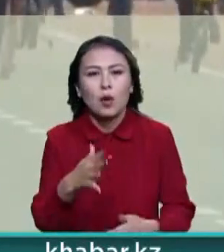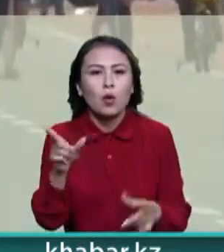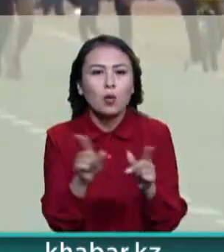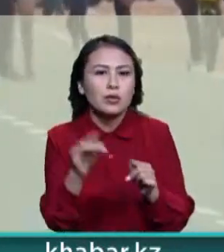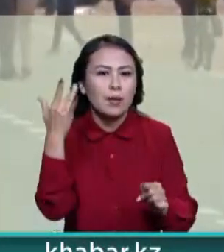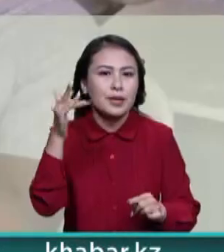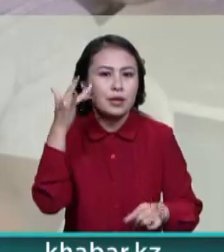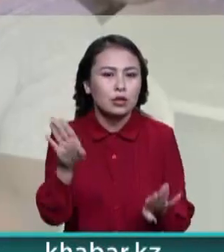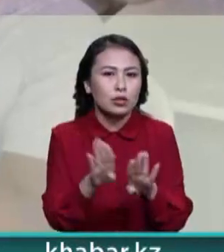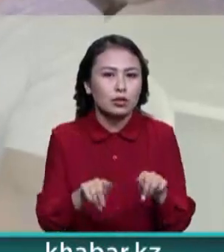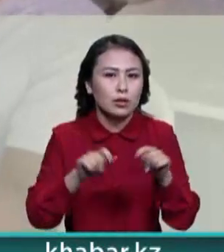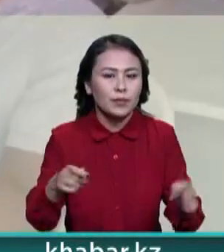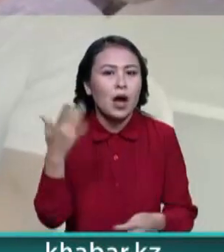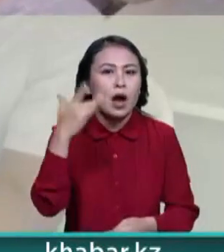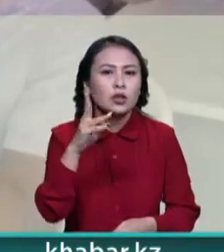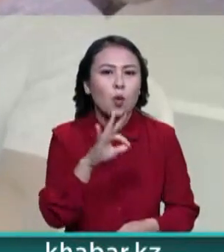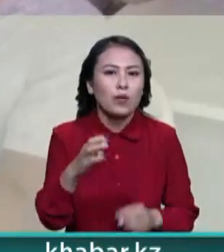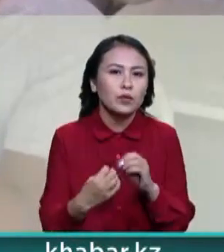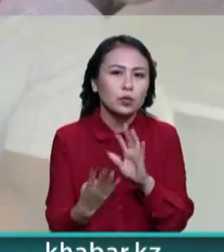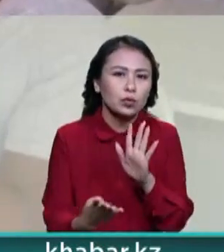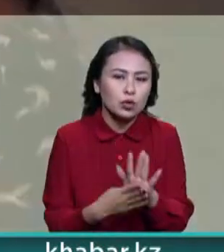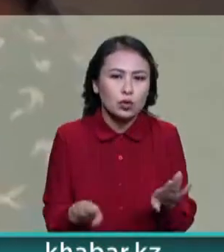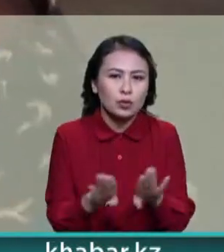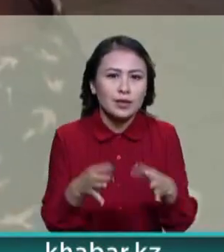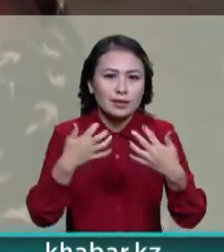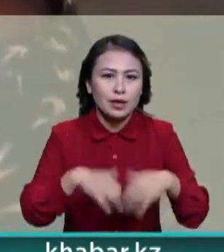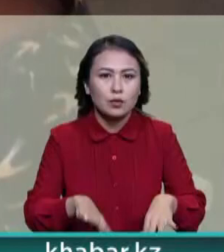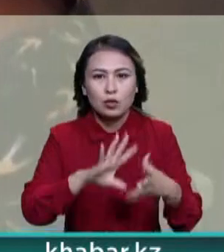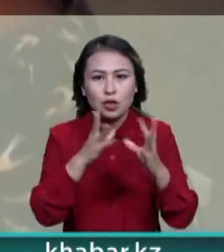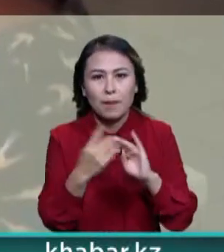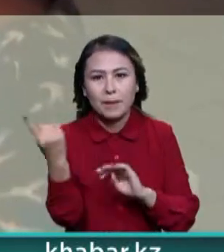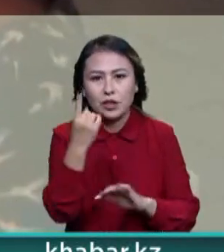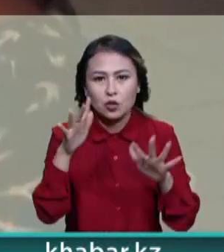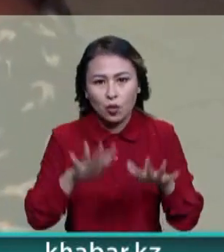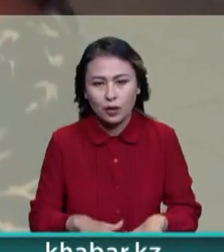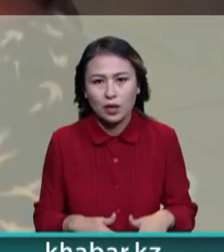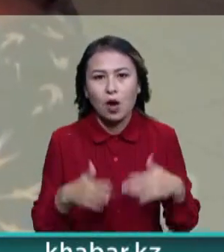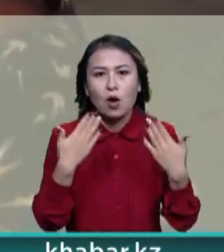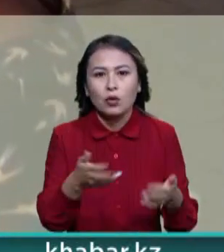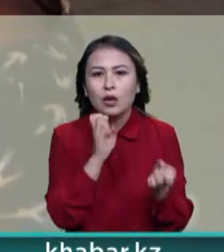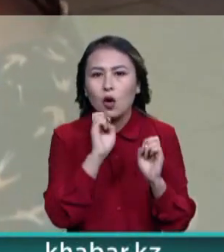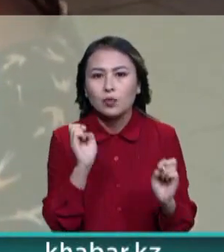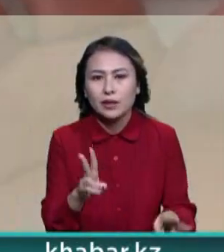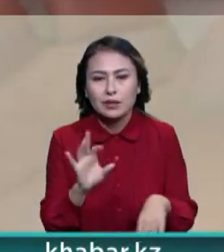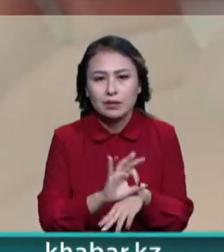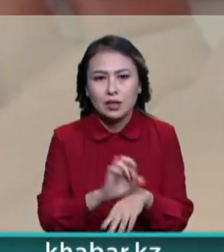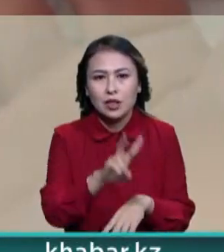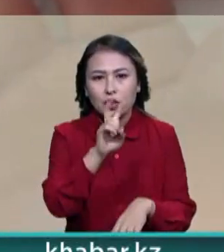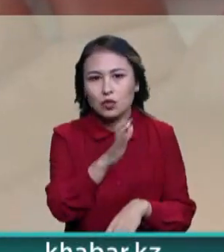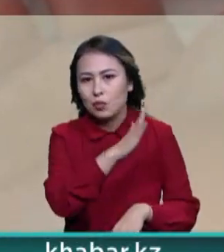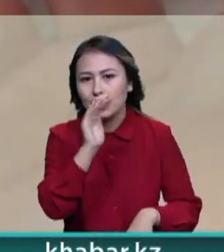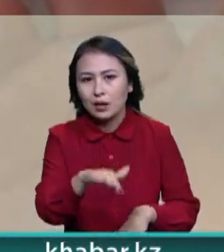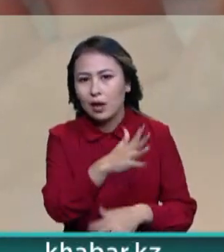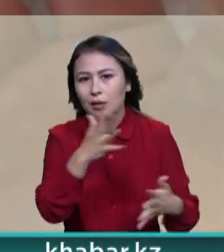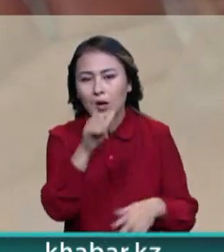қос Америка құрлығының тұрғындары. АҚШ COVID-19 құрбандарының саны бойынша бірінші орында тұр. Онда қауіпті кеселден